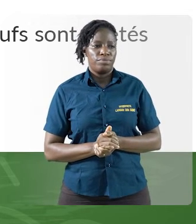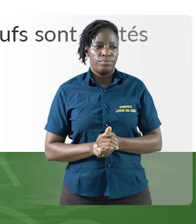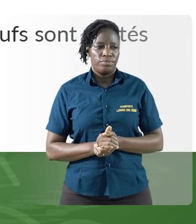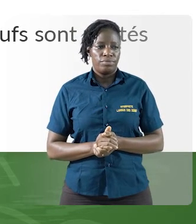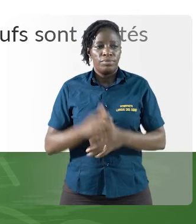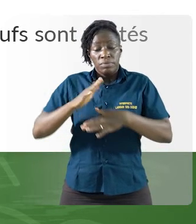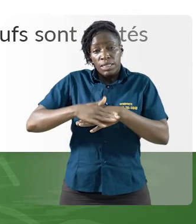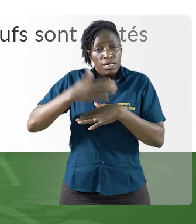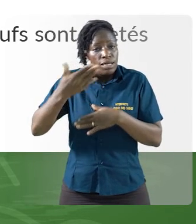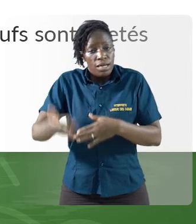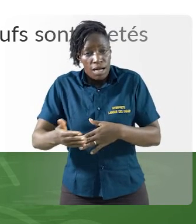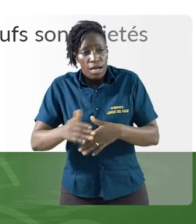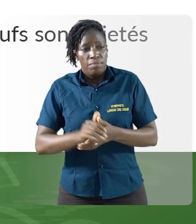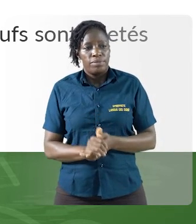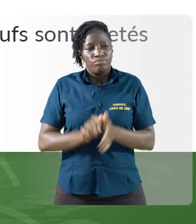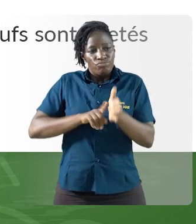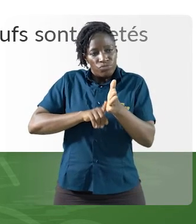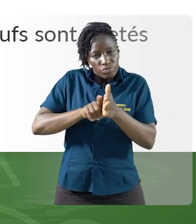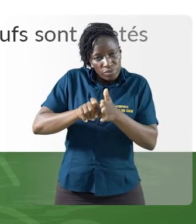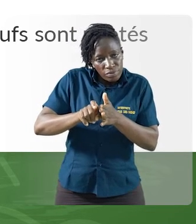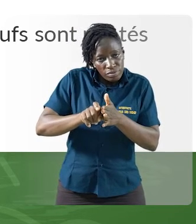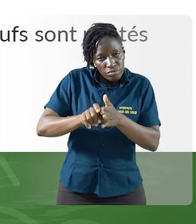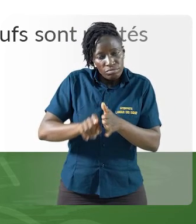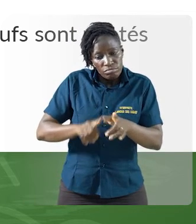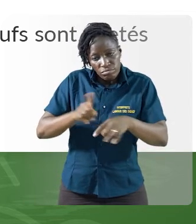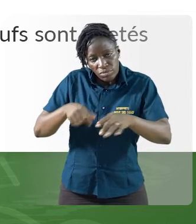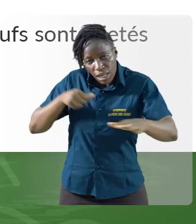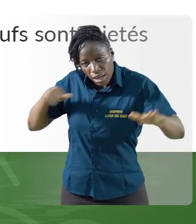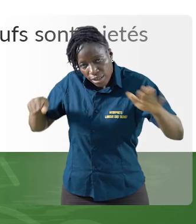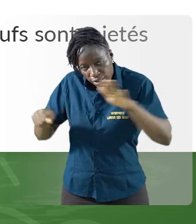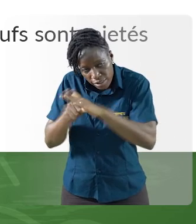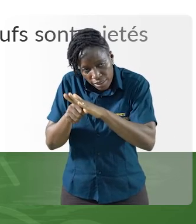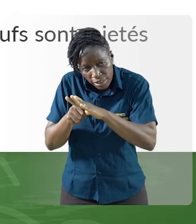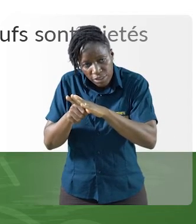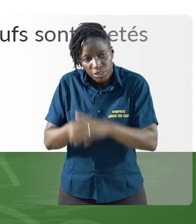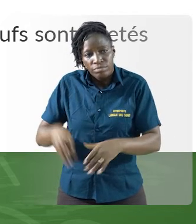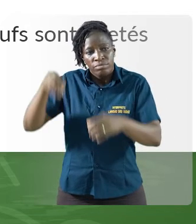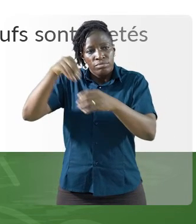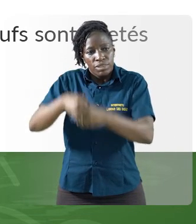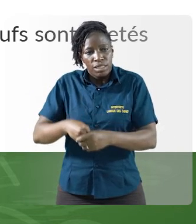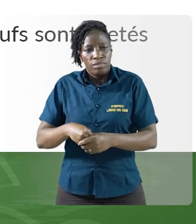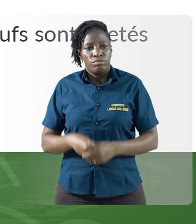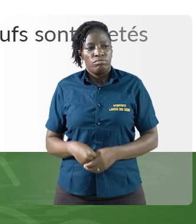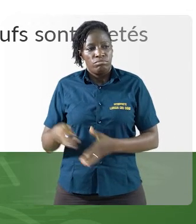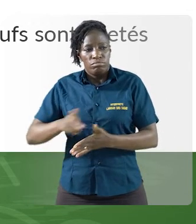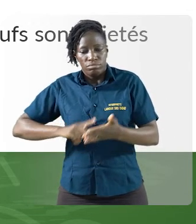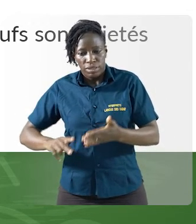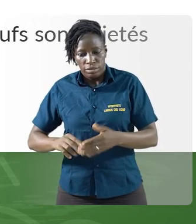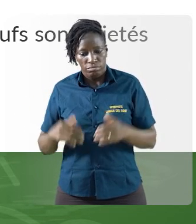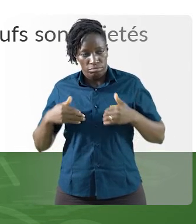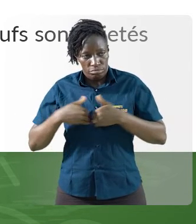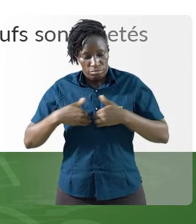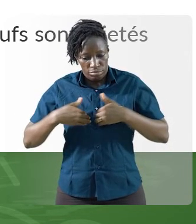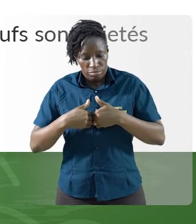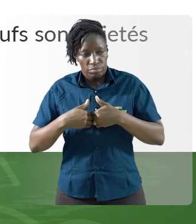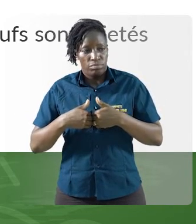Par la suite, les miracidiums nagent et pénètrent dans leur hôte intermédiaire qui sont les mollusques,